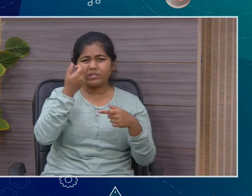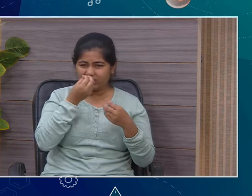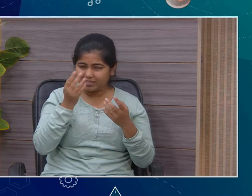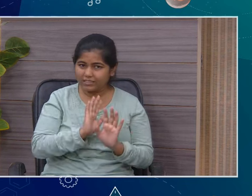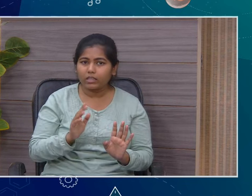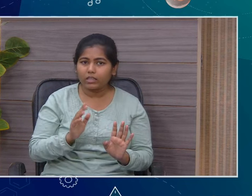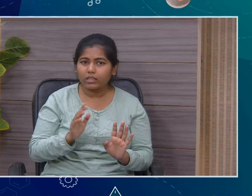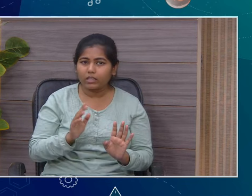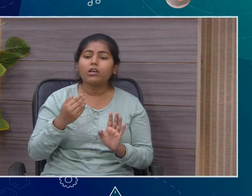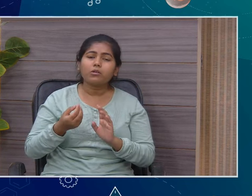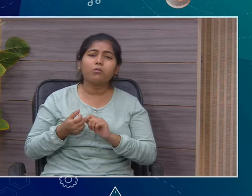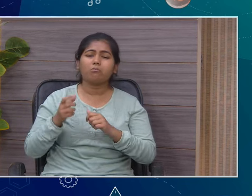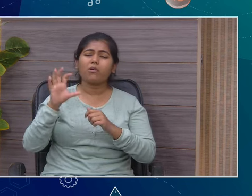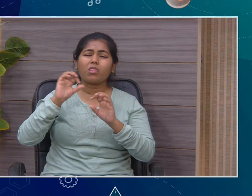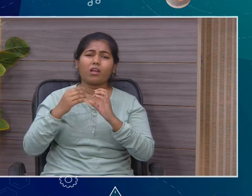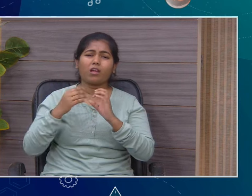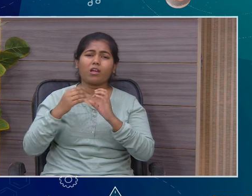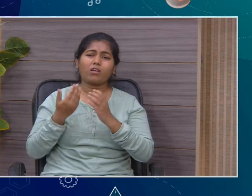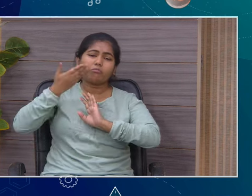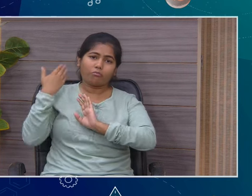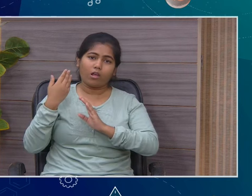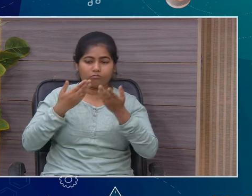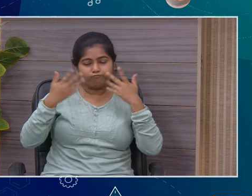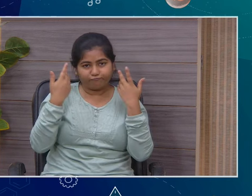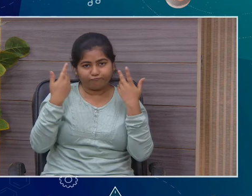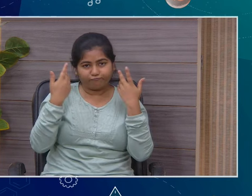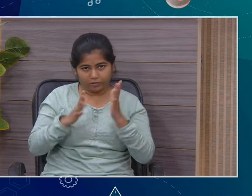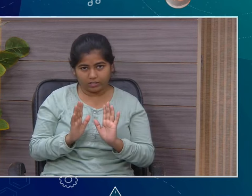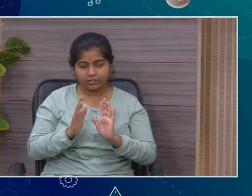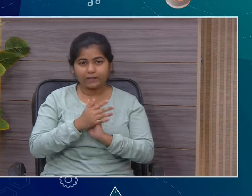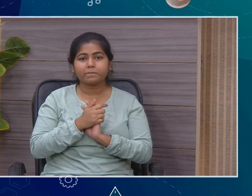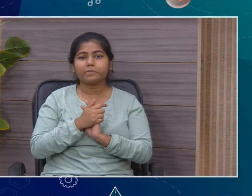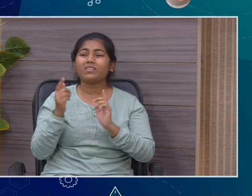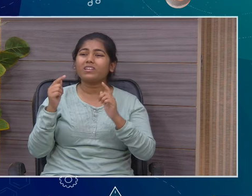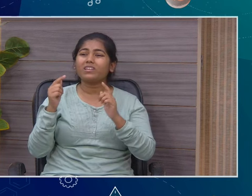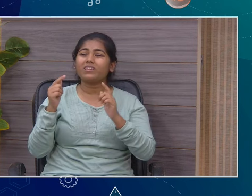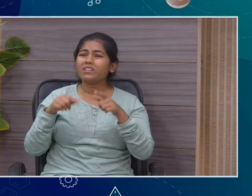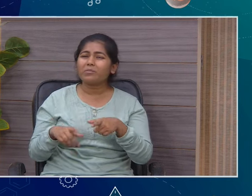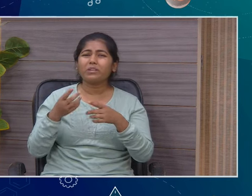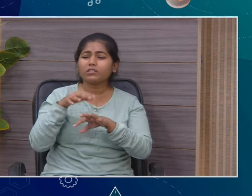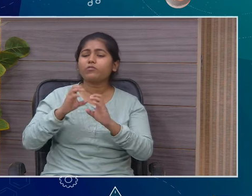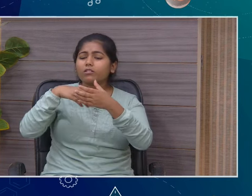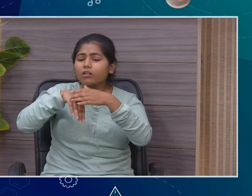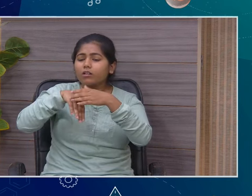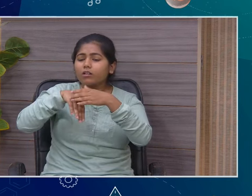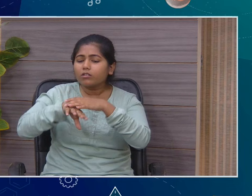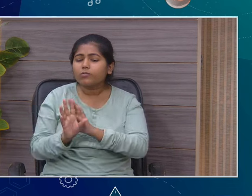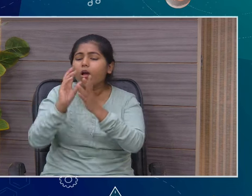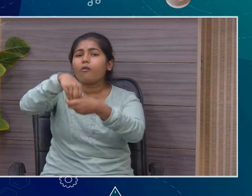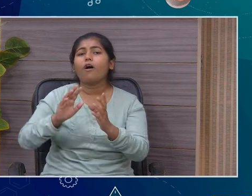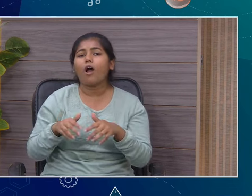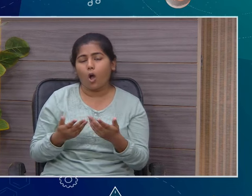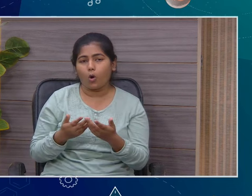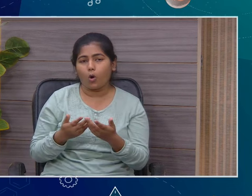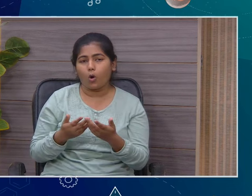है चूंकि पढ़कर आए हैं पिछली क्लास में 9th में हमने एलिमेंट्स के बारे में पढ़ लिया था बिल्कुल समावेशी कक्षा में इसको कैसे ट्रांसमिट किया जाएगा